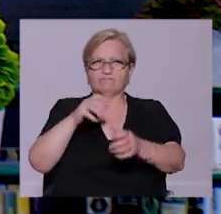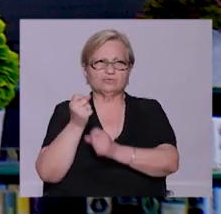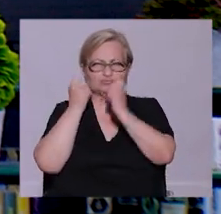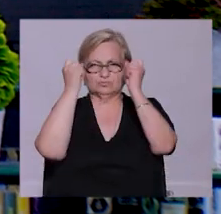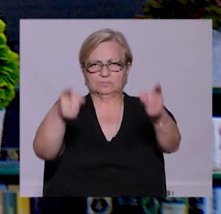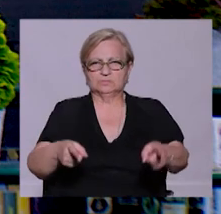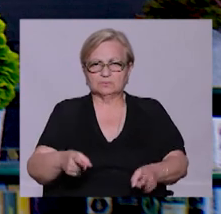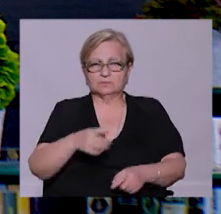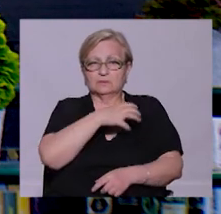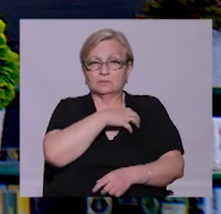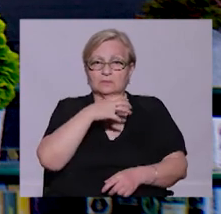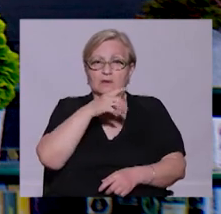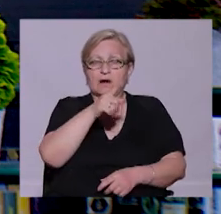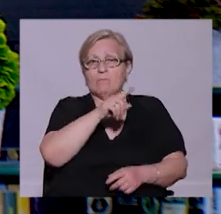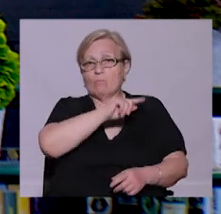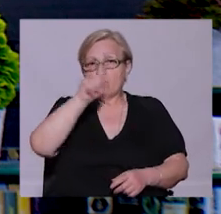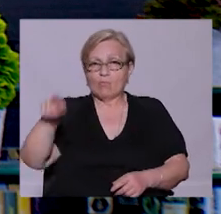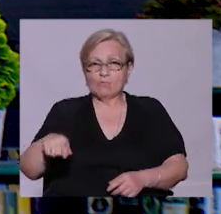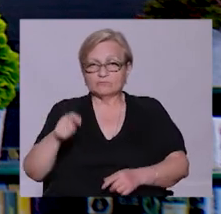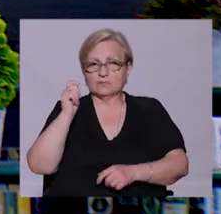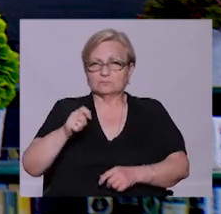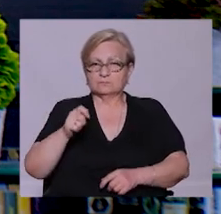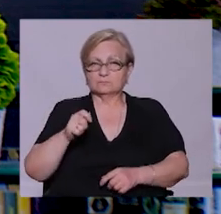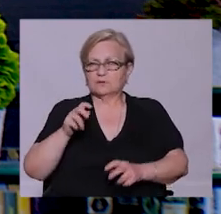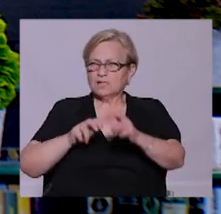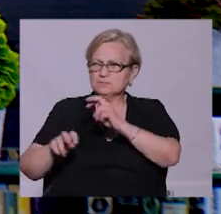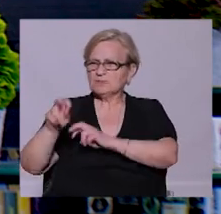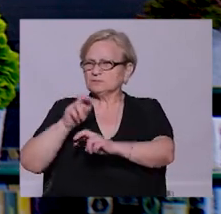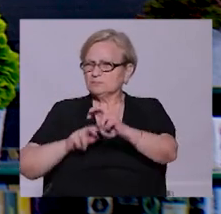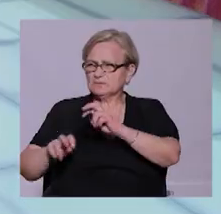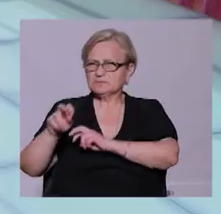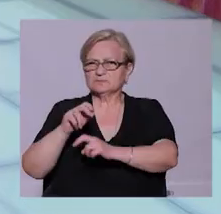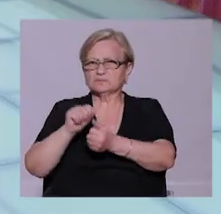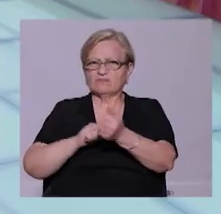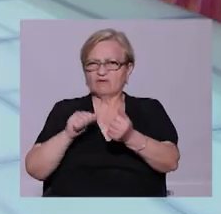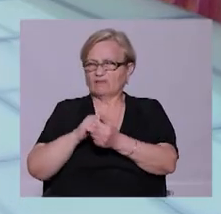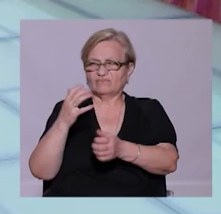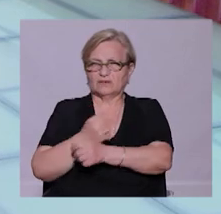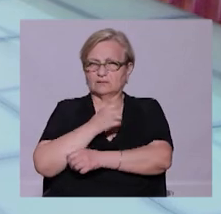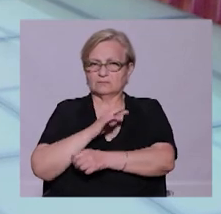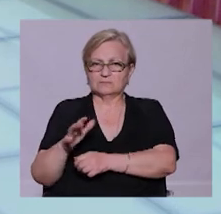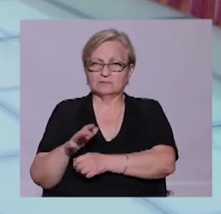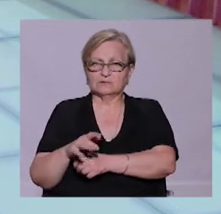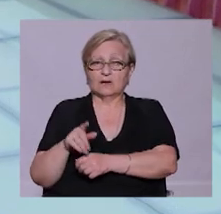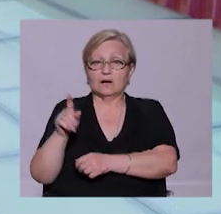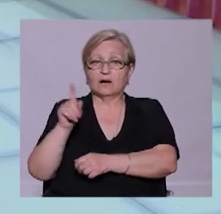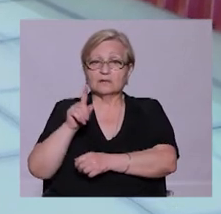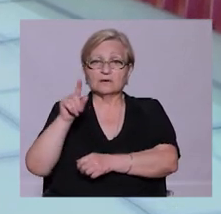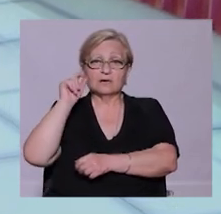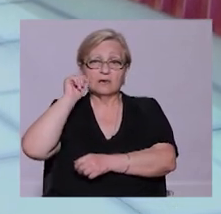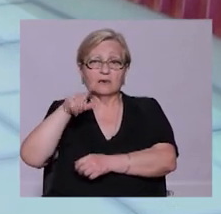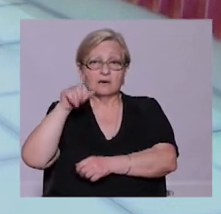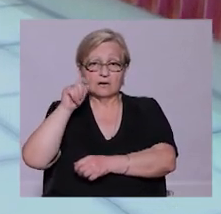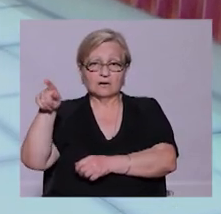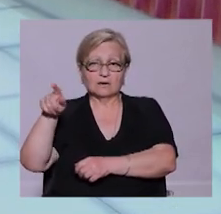გადააგდო. მოვიდა მჭედელი და ყოველივე შეიტყო. დაუწყეს ქვას ძებნა, მაგრამ სადღა იპოვნიდნენ, რადგან ის, რაც მეფეს გულით